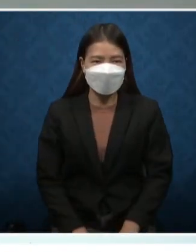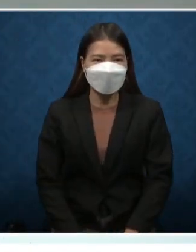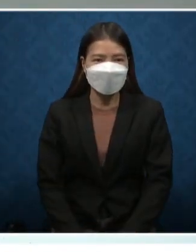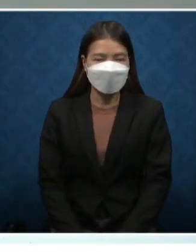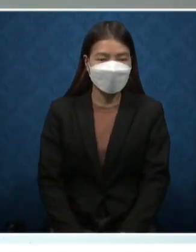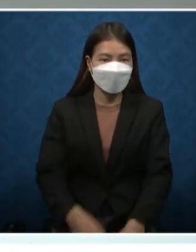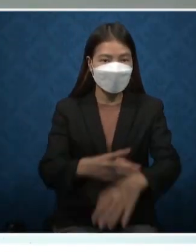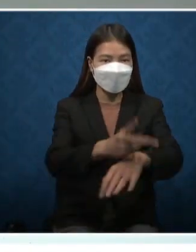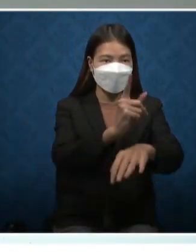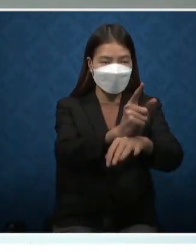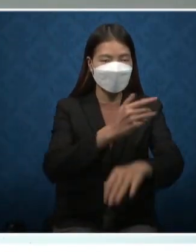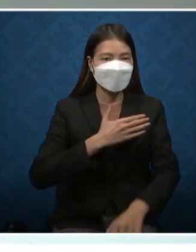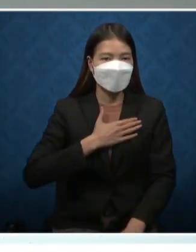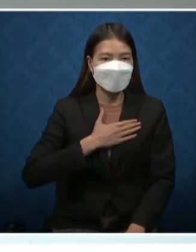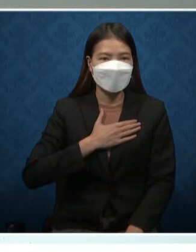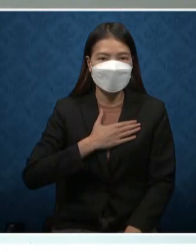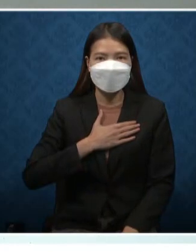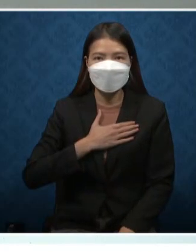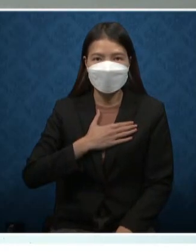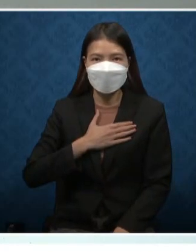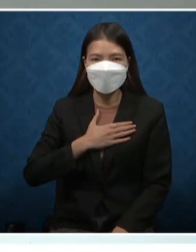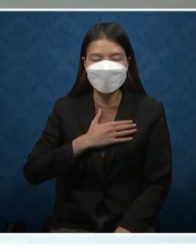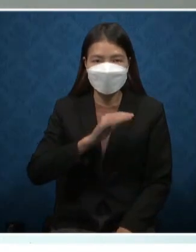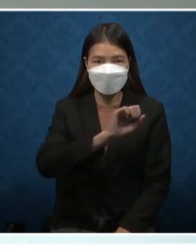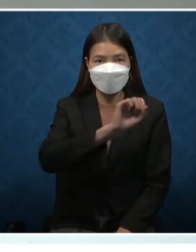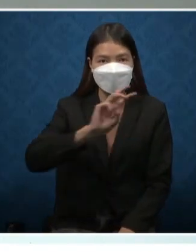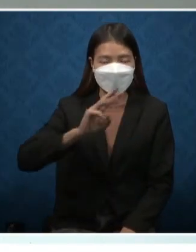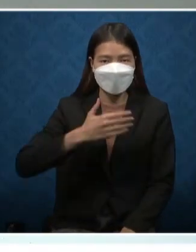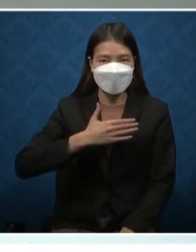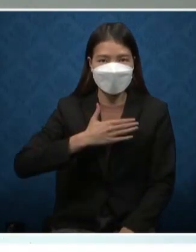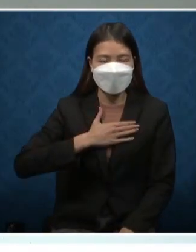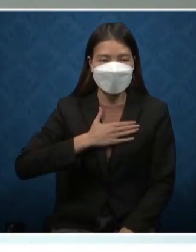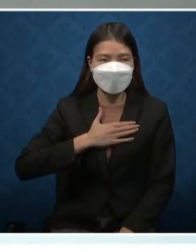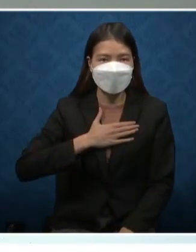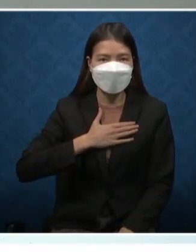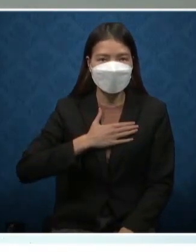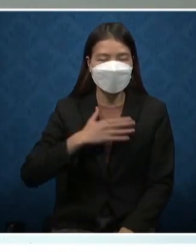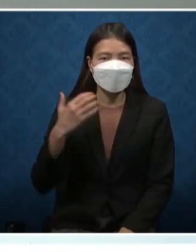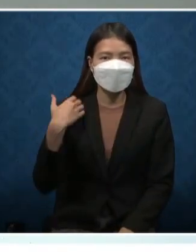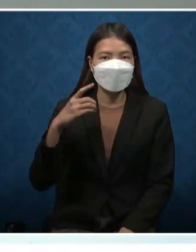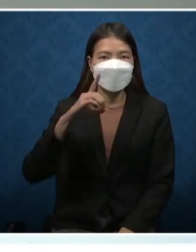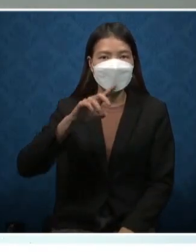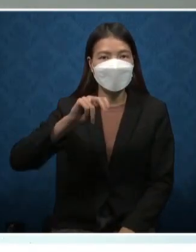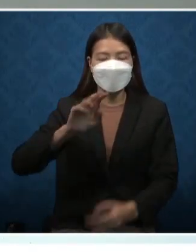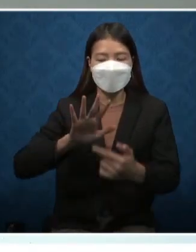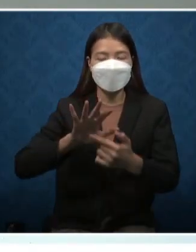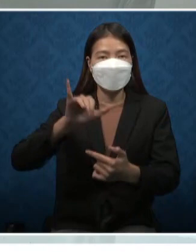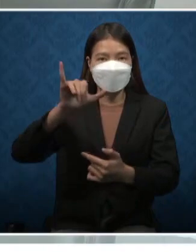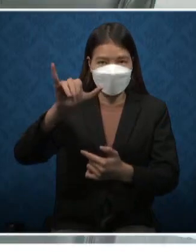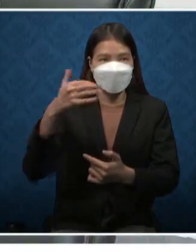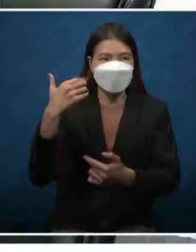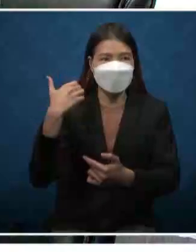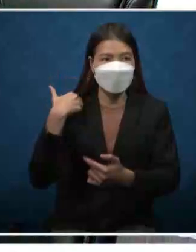กราบเรียนท่านประธานวุฒิสภาที่เคารพกระผมพลเอกดนัยมีชูเวศสมาชิกวุฒิส